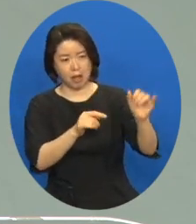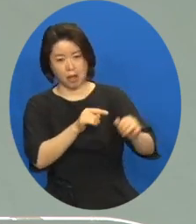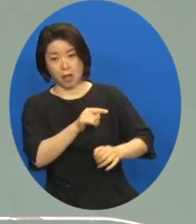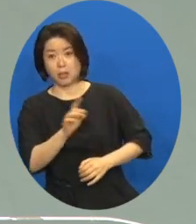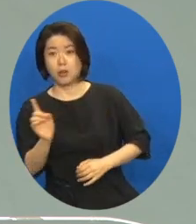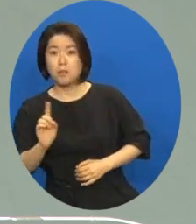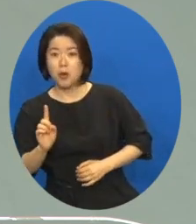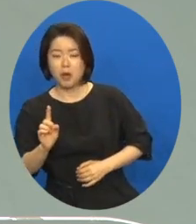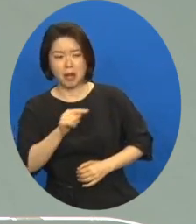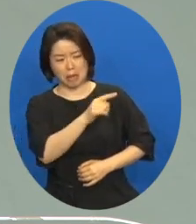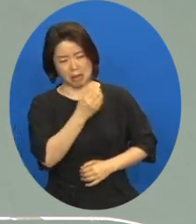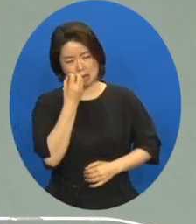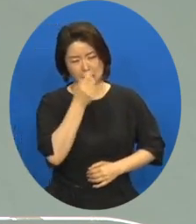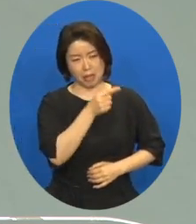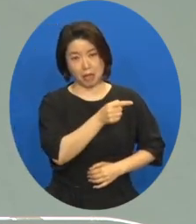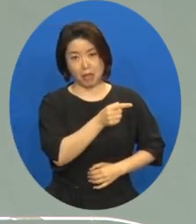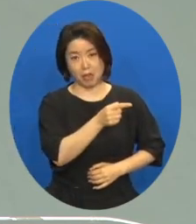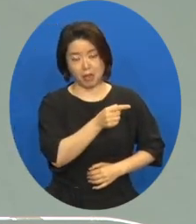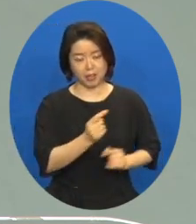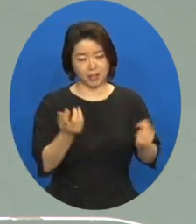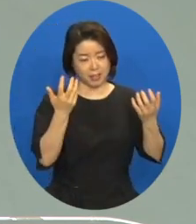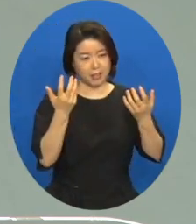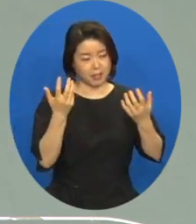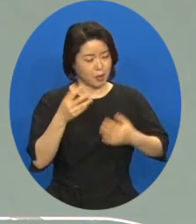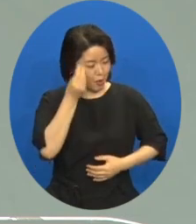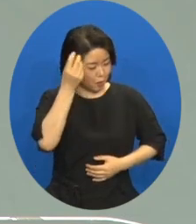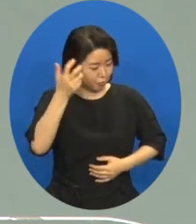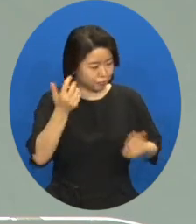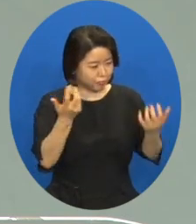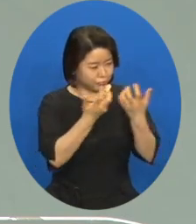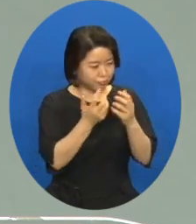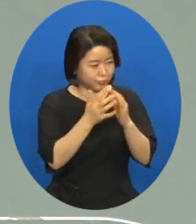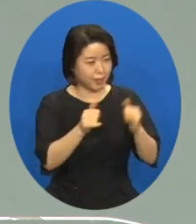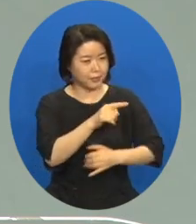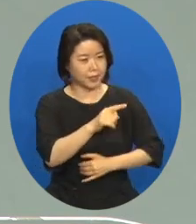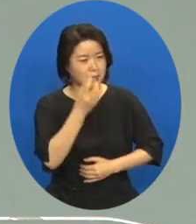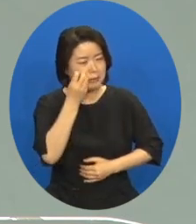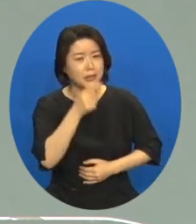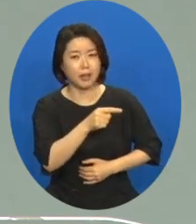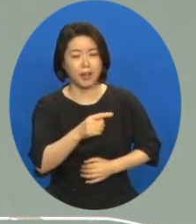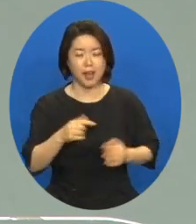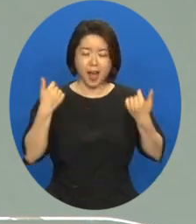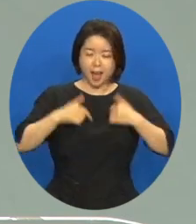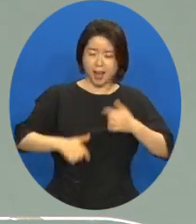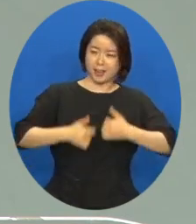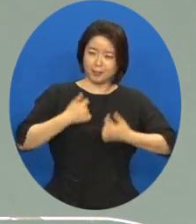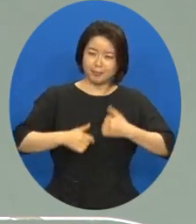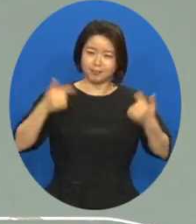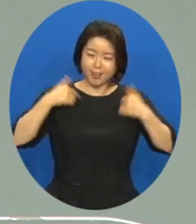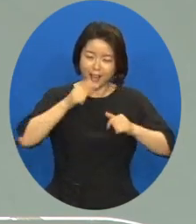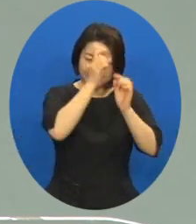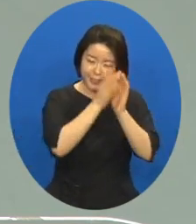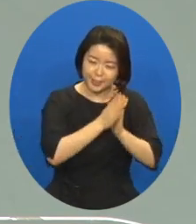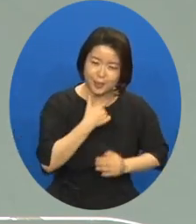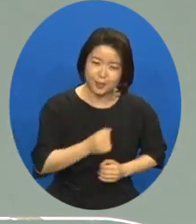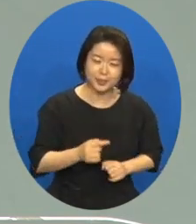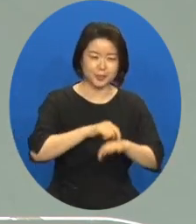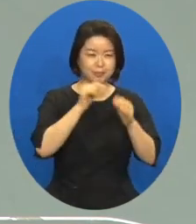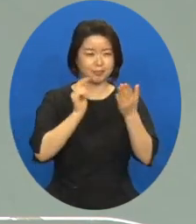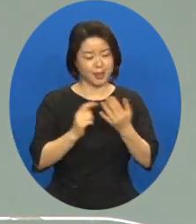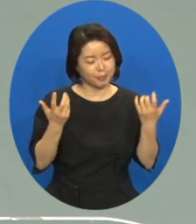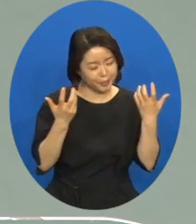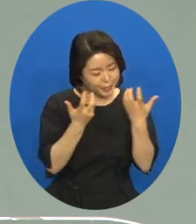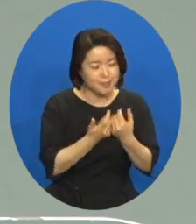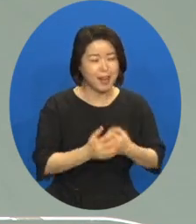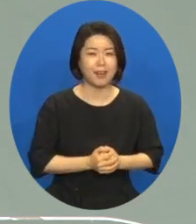이상해. 아, 성령 충만한 사람이 이상해요. 항상 기쁘고 늘 기도가 되고 그리고 마음에